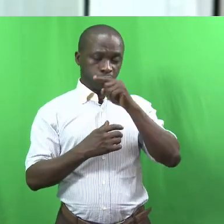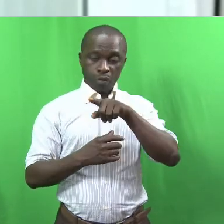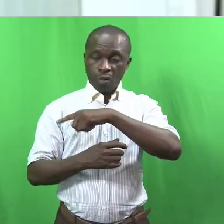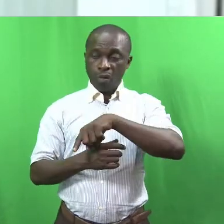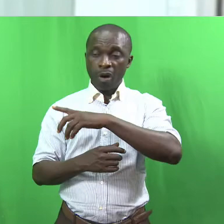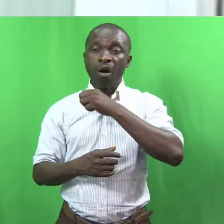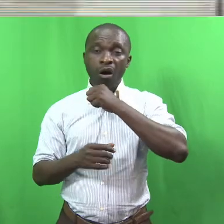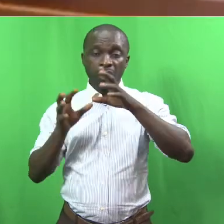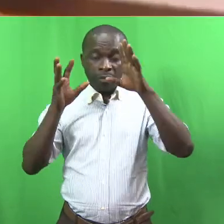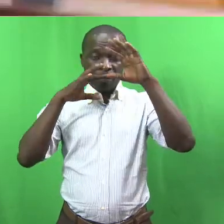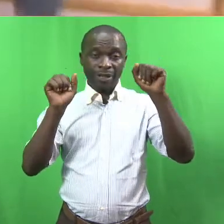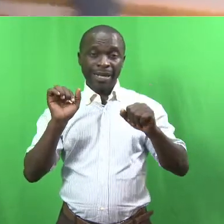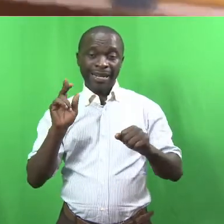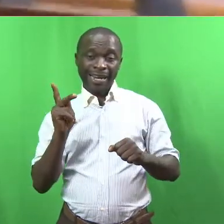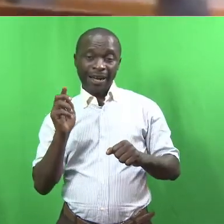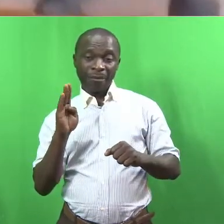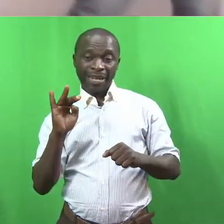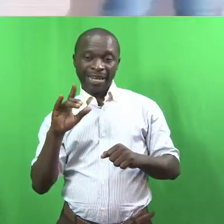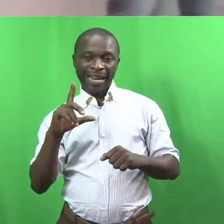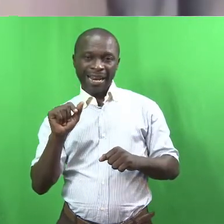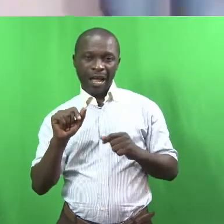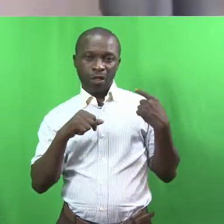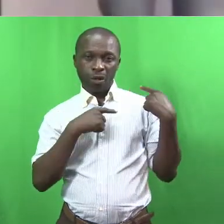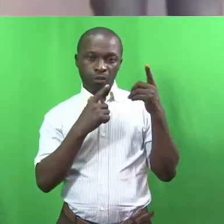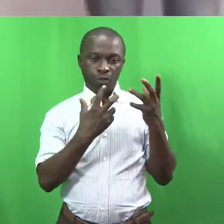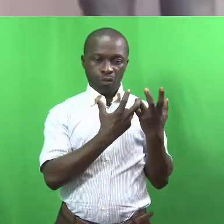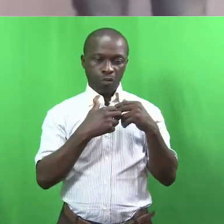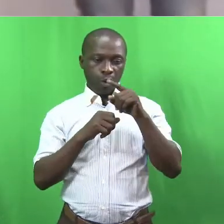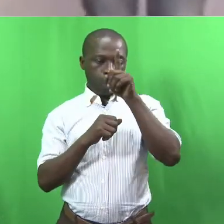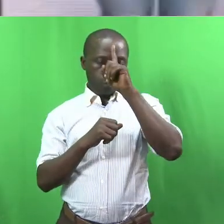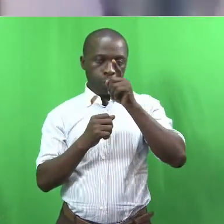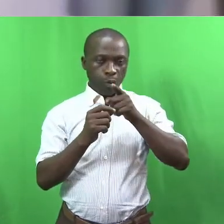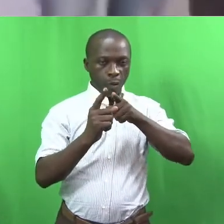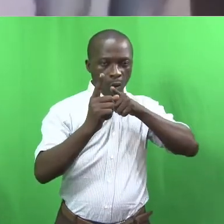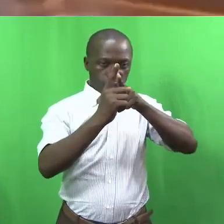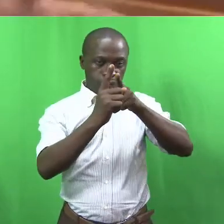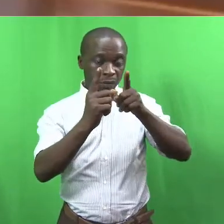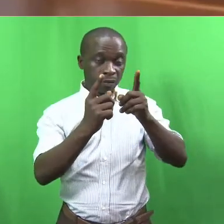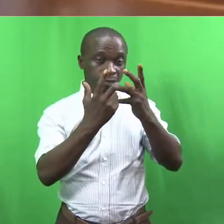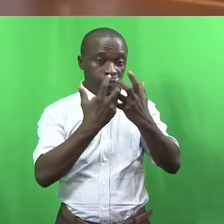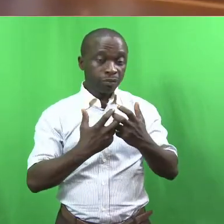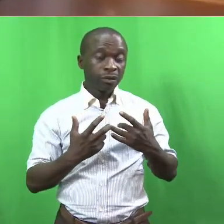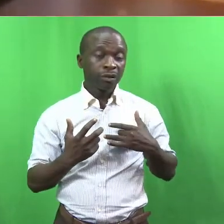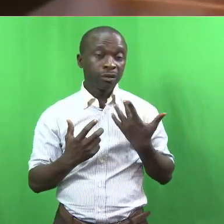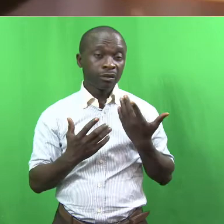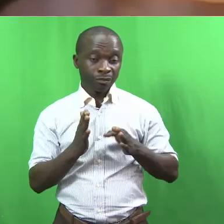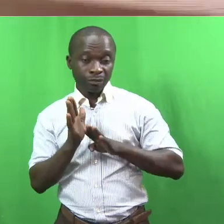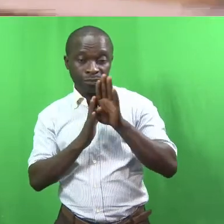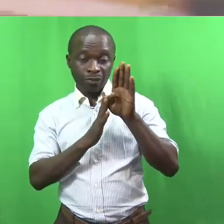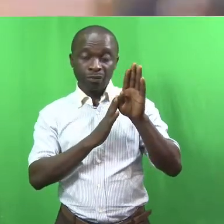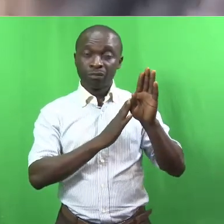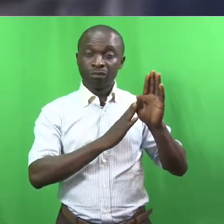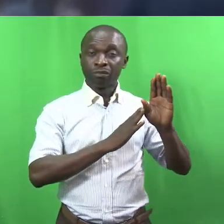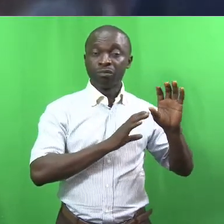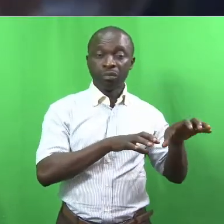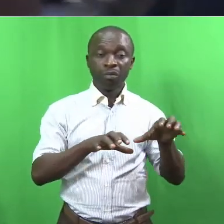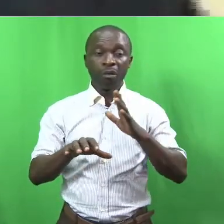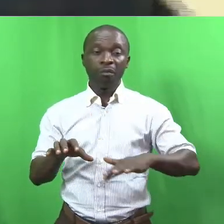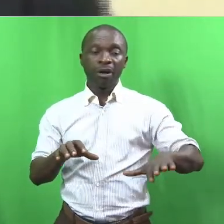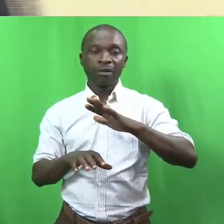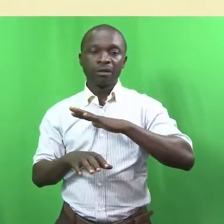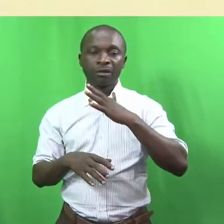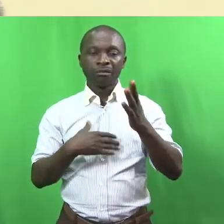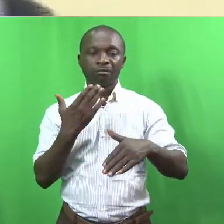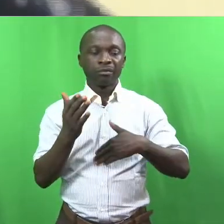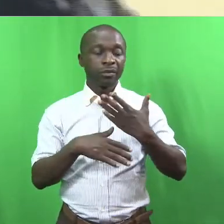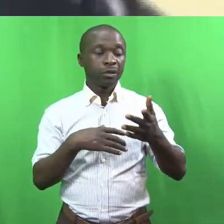Kabila ne fonctionnait pas, qu'elle ne permettait pas de mettre en œuvre le programme qui était le sien lors de l'élection présidentielle de décembre